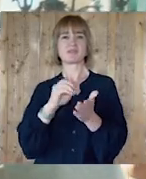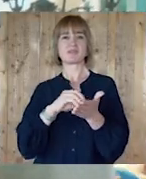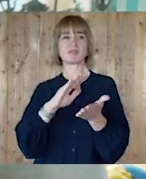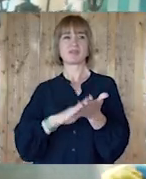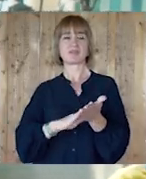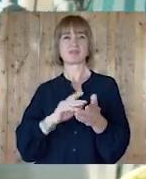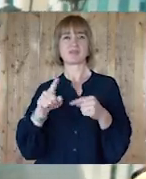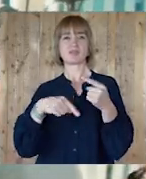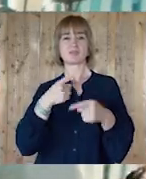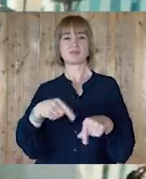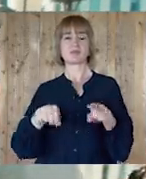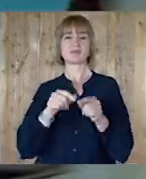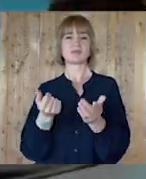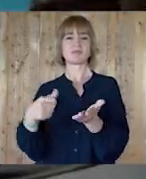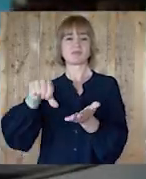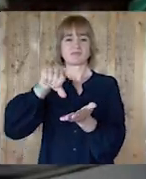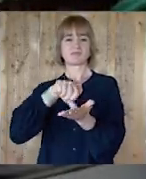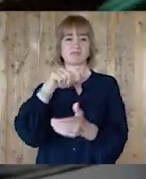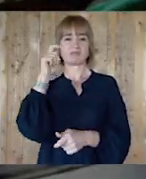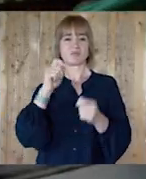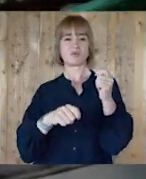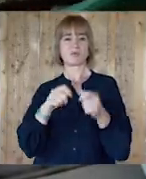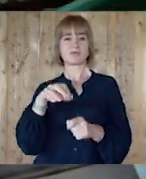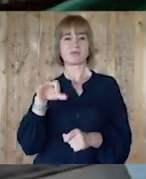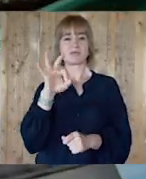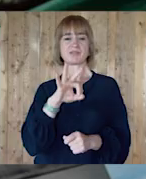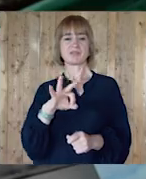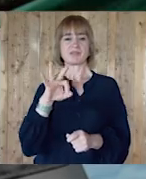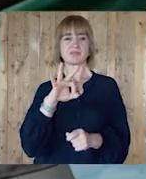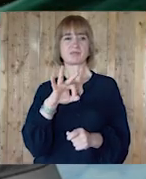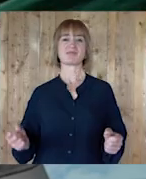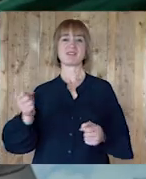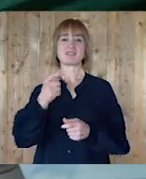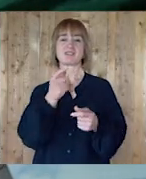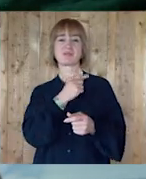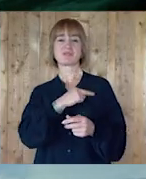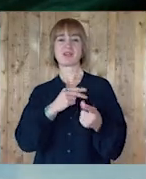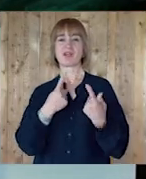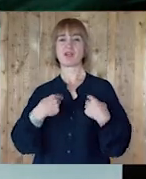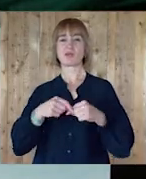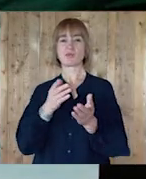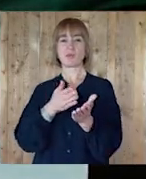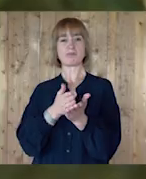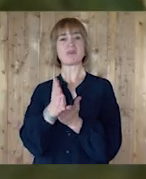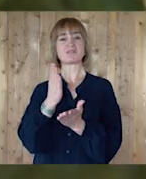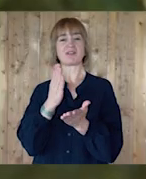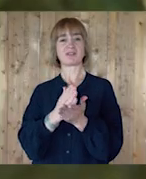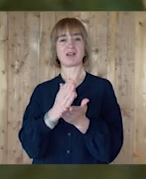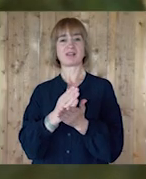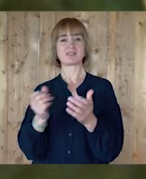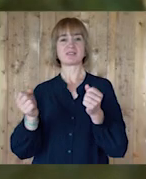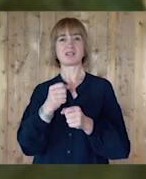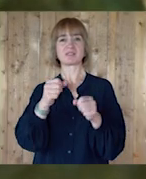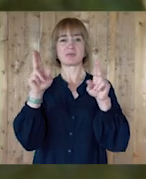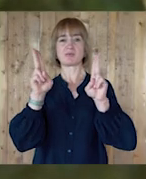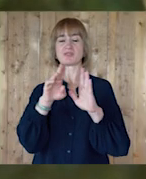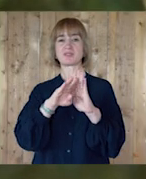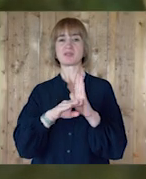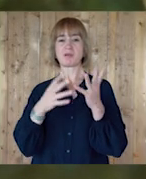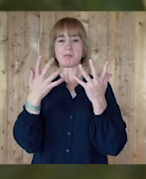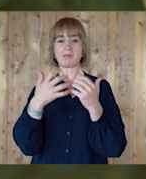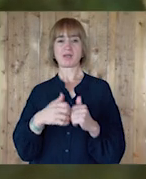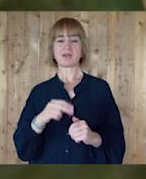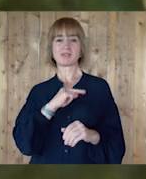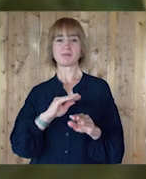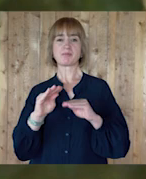მიეცა შესაძლებლობა გაევლო ჯერ წინასწარი რეგისტრაცია და შემდეგ უშუალოდ გამოცხადებულიყო ფორუმის ღონისძიებაზე. დასაქმების სააგენტოს მიზანი